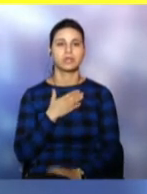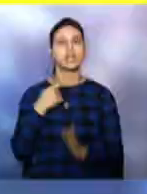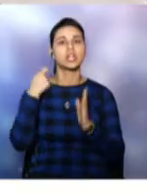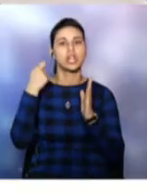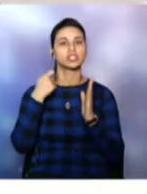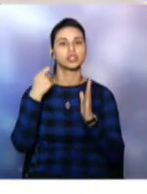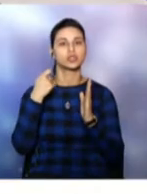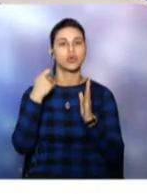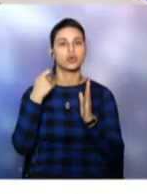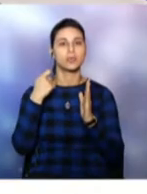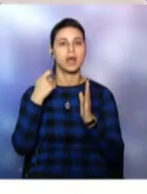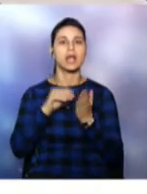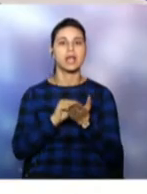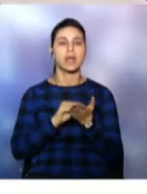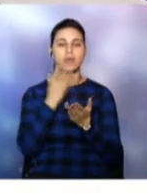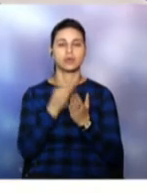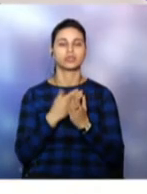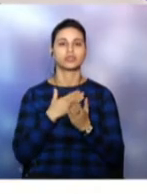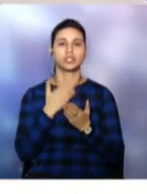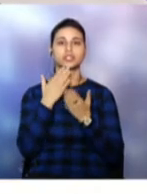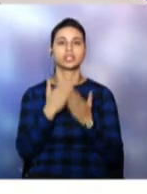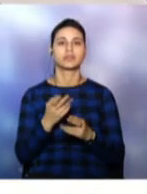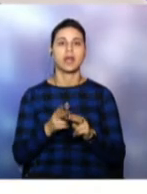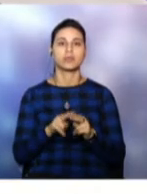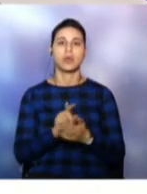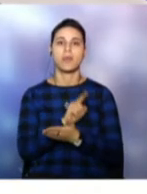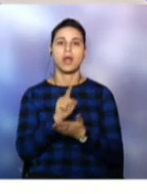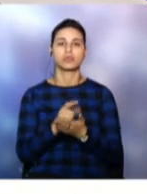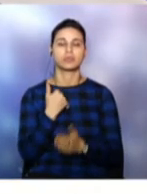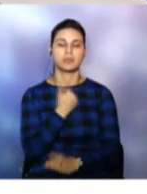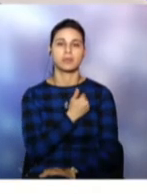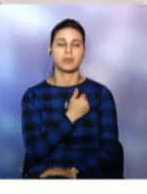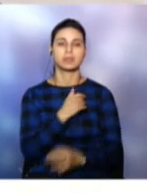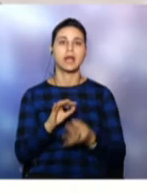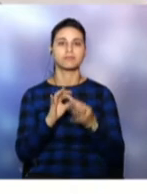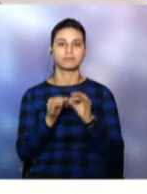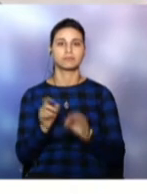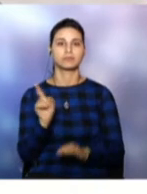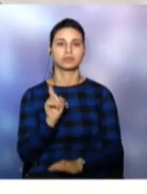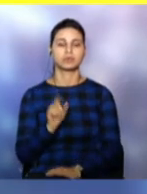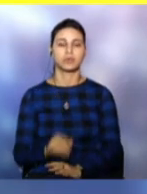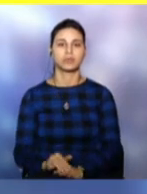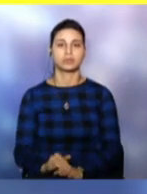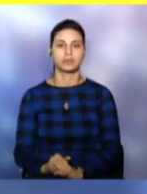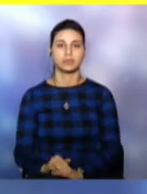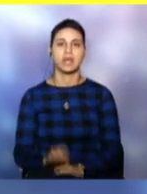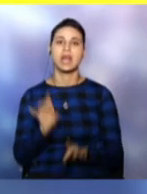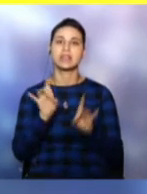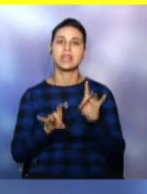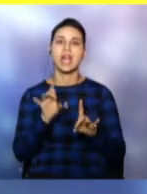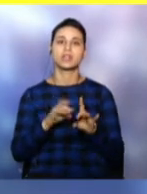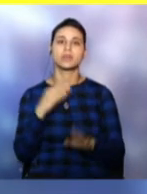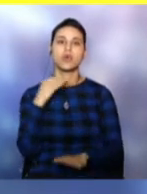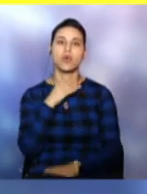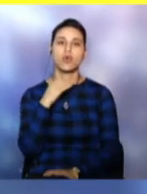რეჟისორმა გაიმეორა ჩვენი მაყურებლის კითხვა და ამიტომ მე აუცილებლად უნდა განმარტო, რომ ნახარშები